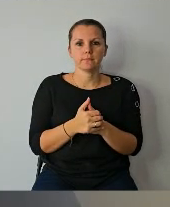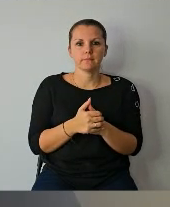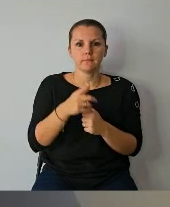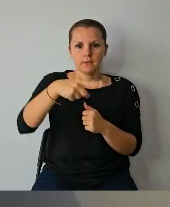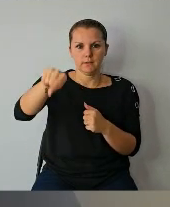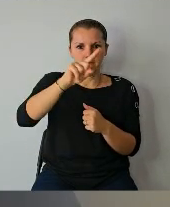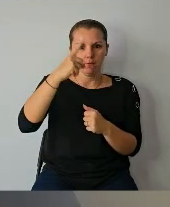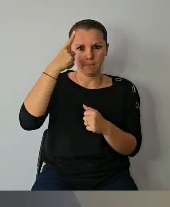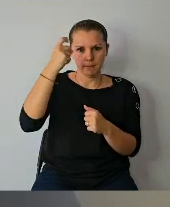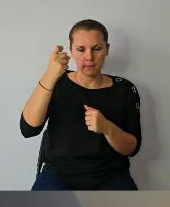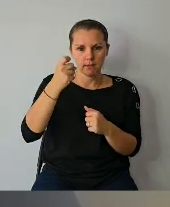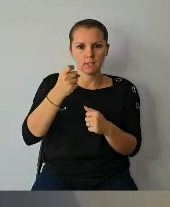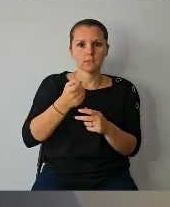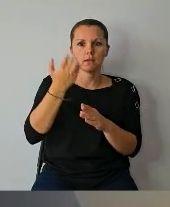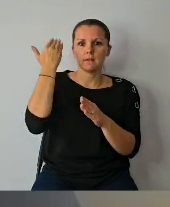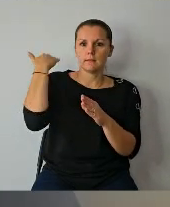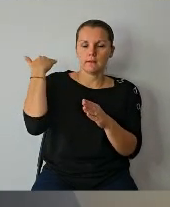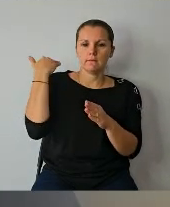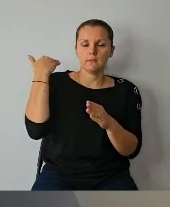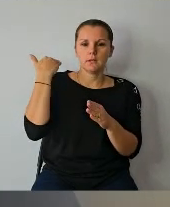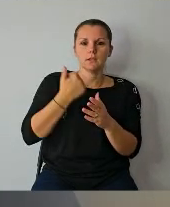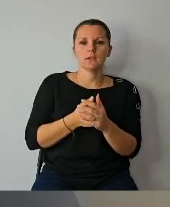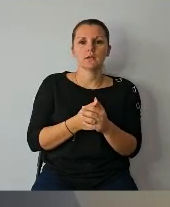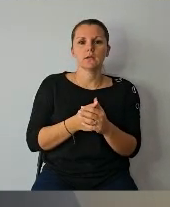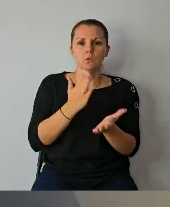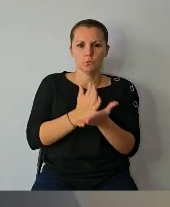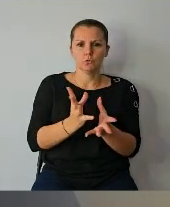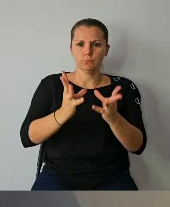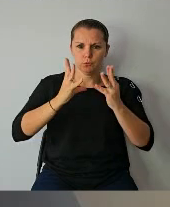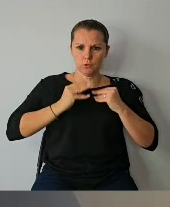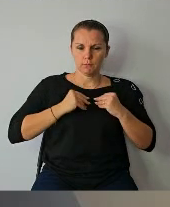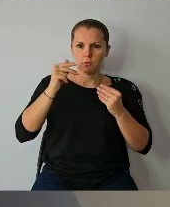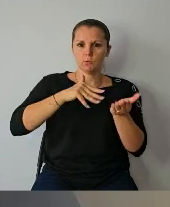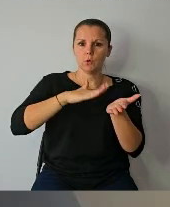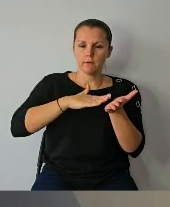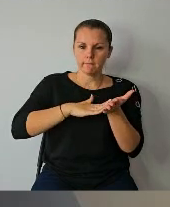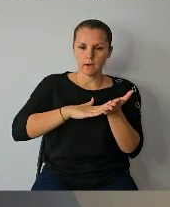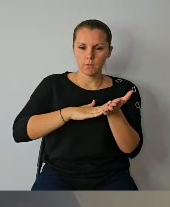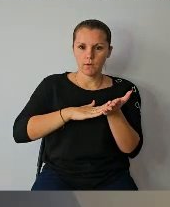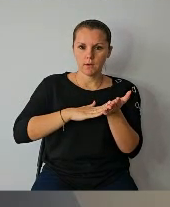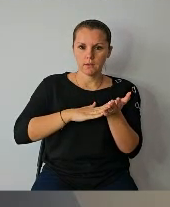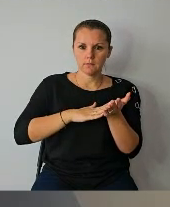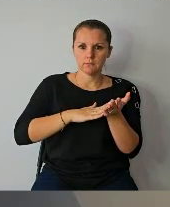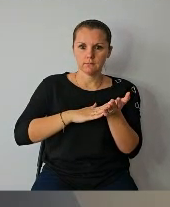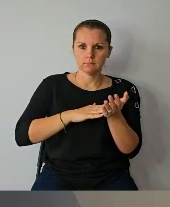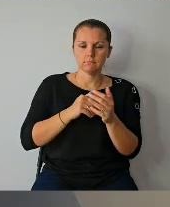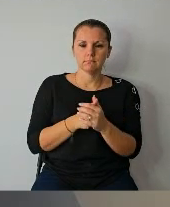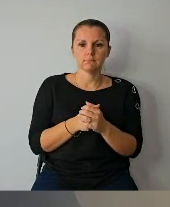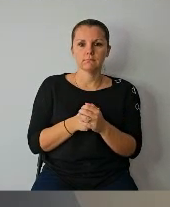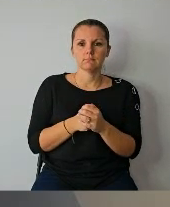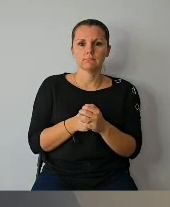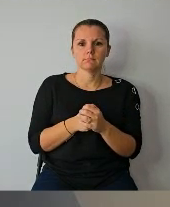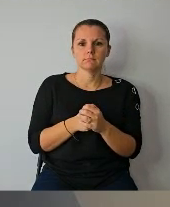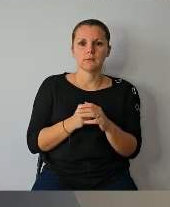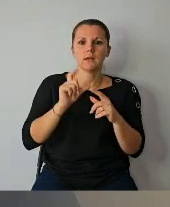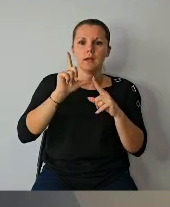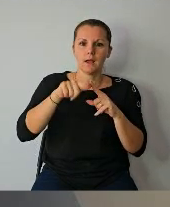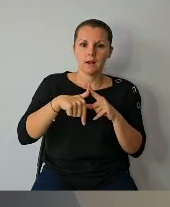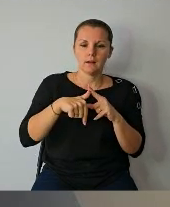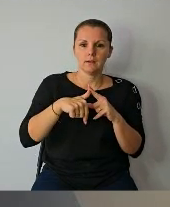Państwo pamiętają, my kiedyś przyjmowaliśmy już tą uchwałę, natomiast no niestety, ponieważ